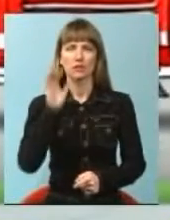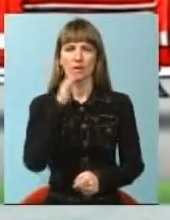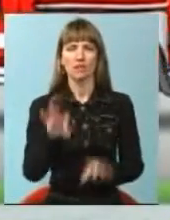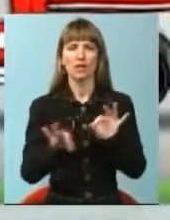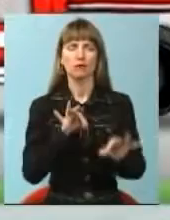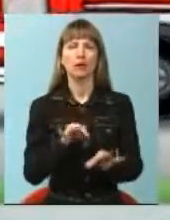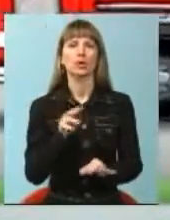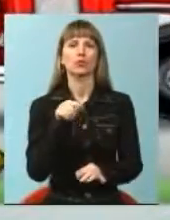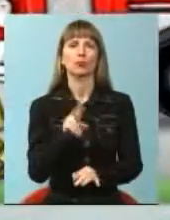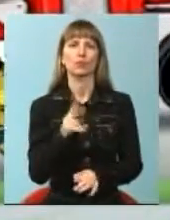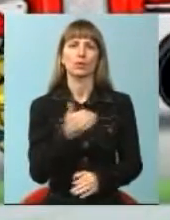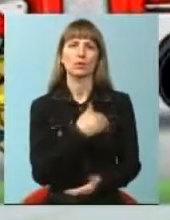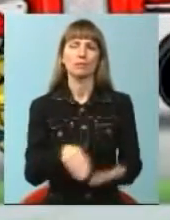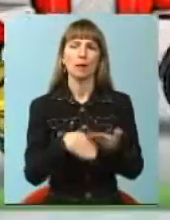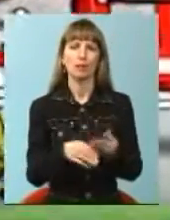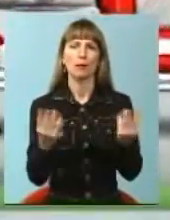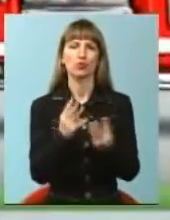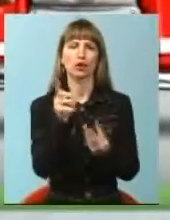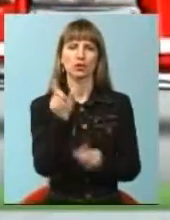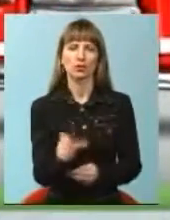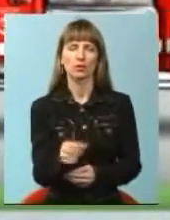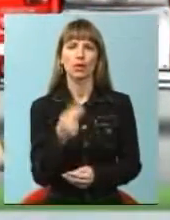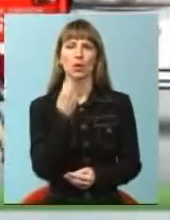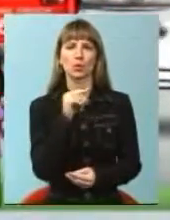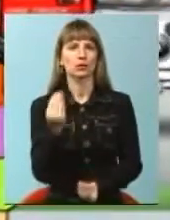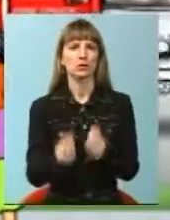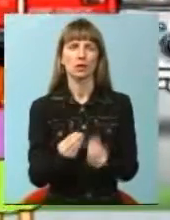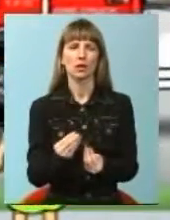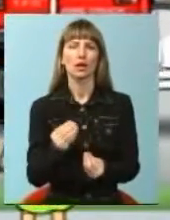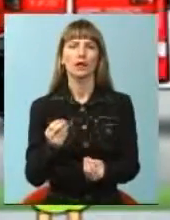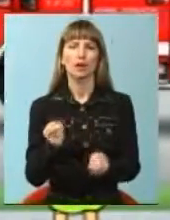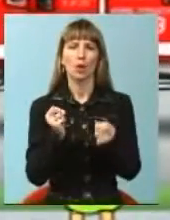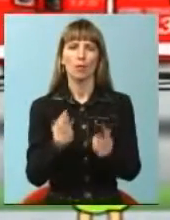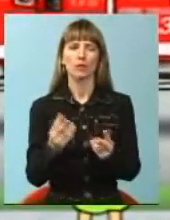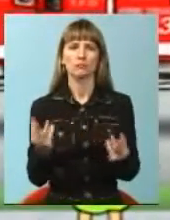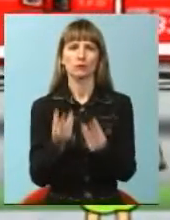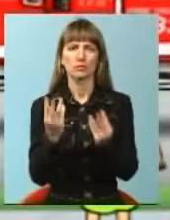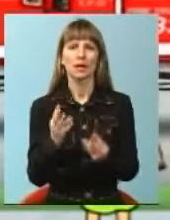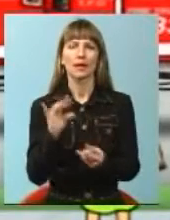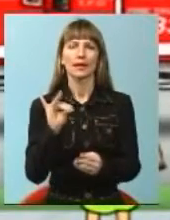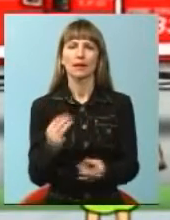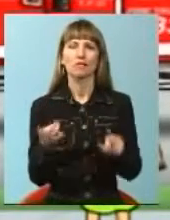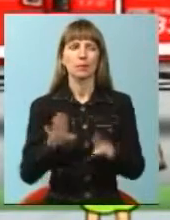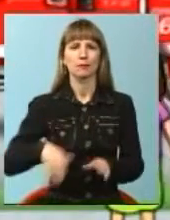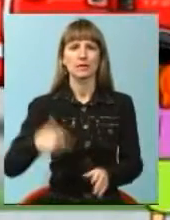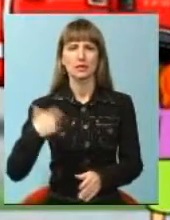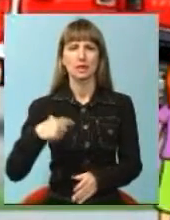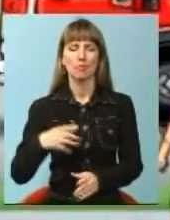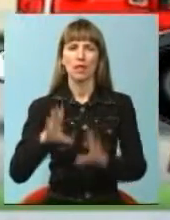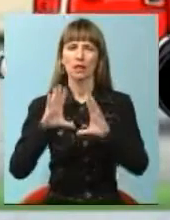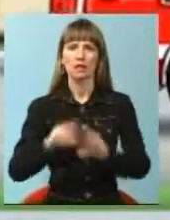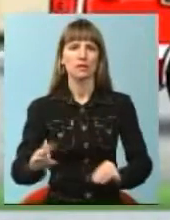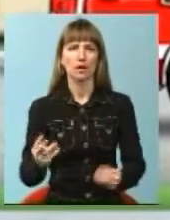Тому, якщо хочете допомогти пожежникам, краще за все не бавтеся із вогненебезпечними предметами та не залишайте після себе